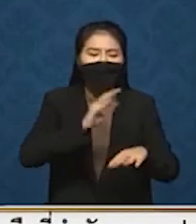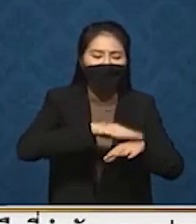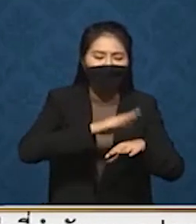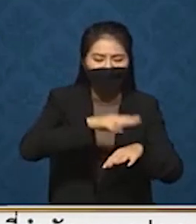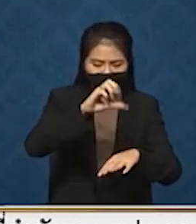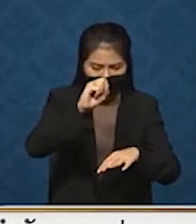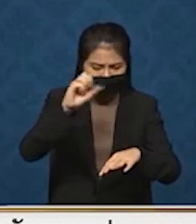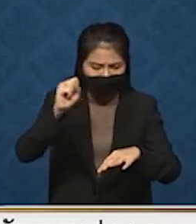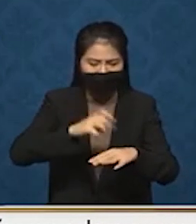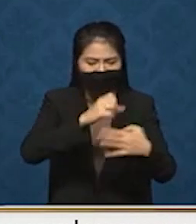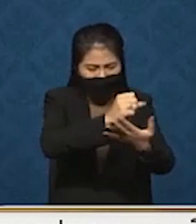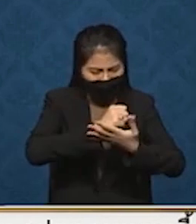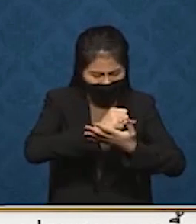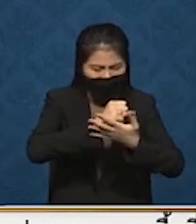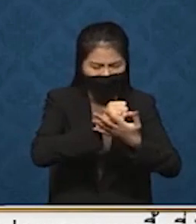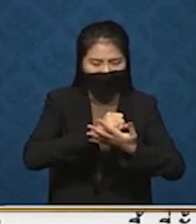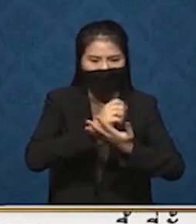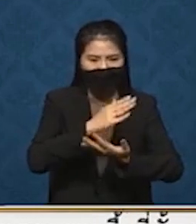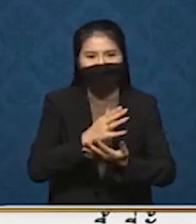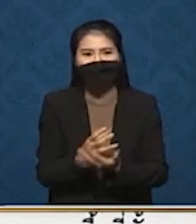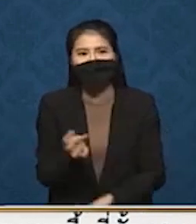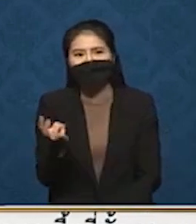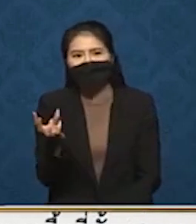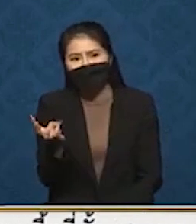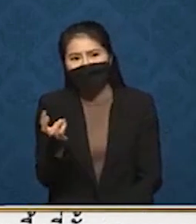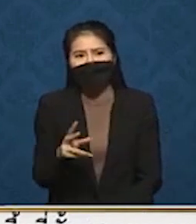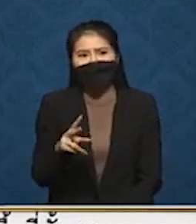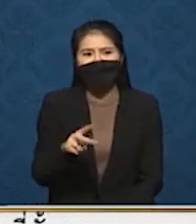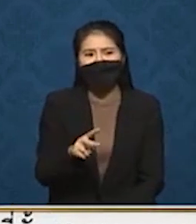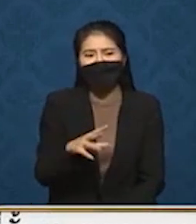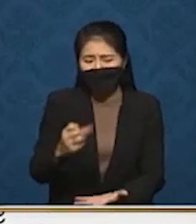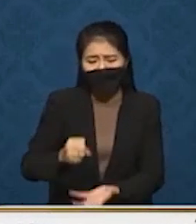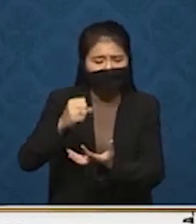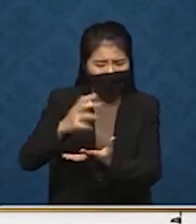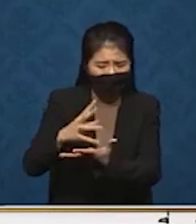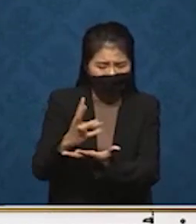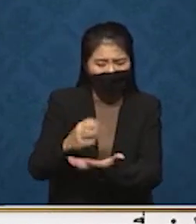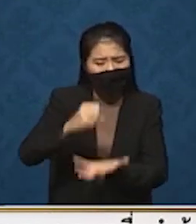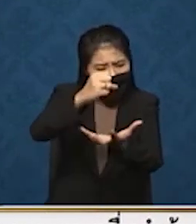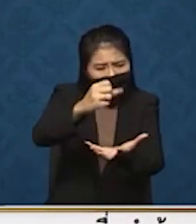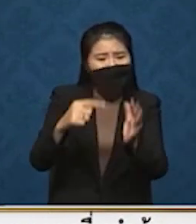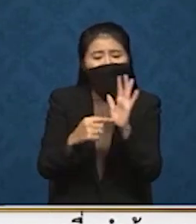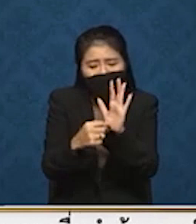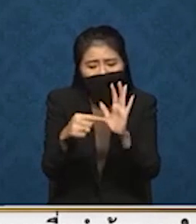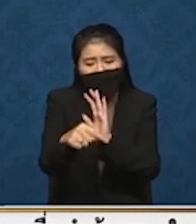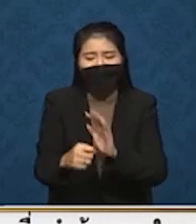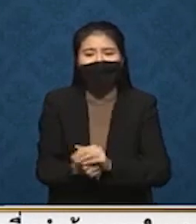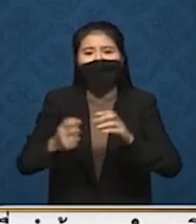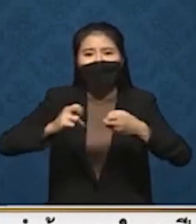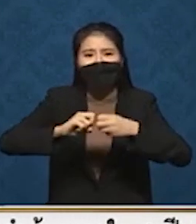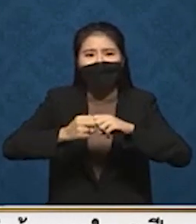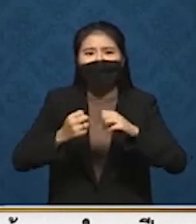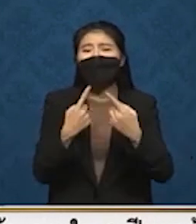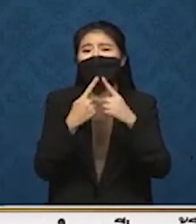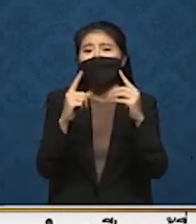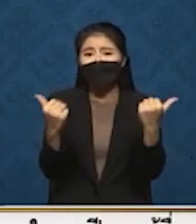ข้าวมาให้ผมเขาอาหารสัตว์มาให้ผมให้ผมพูดวันนี้ท่านไม่มาตอบผ